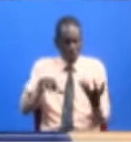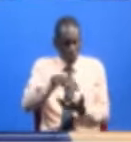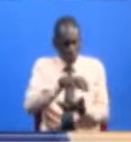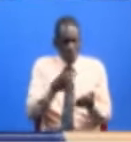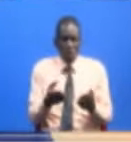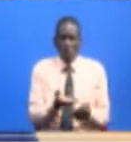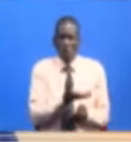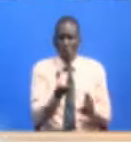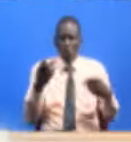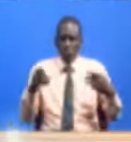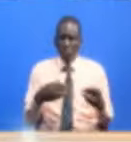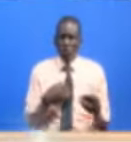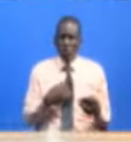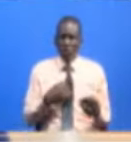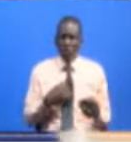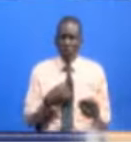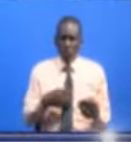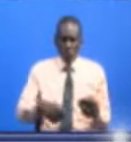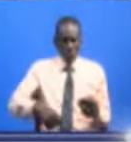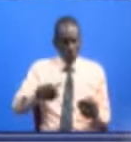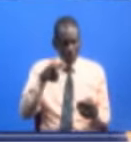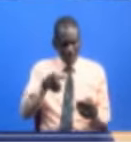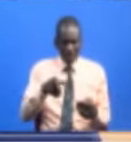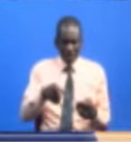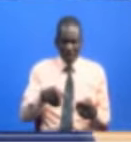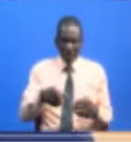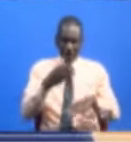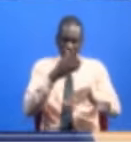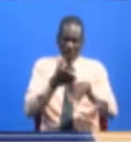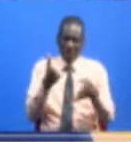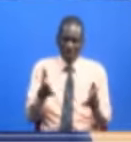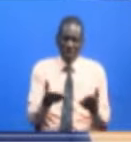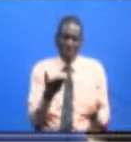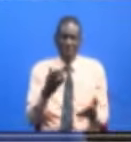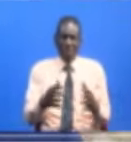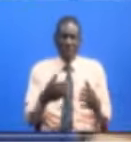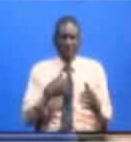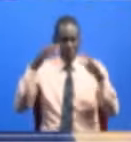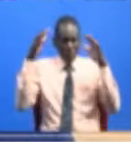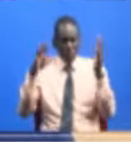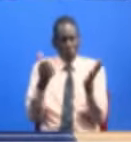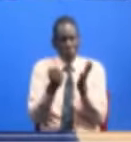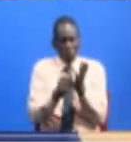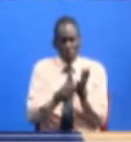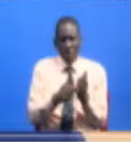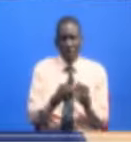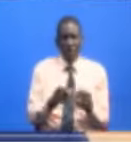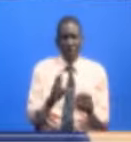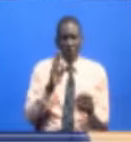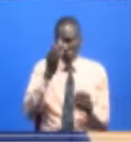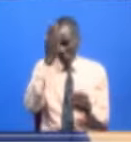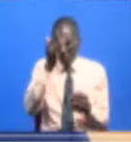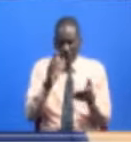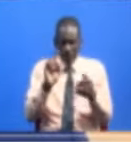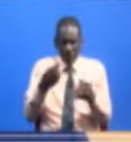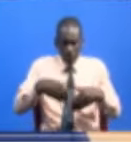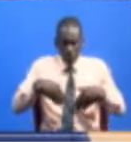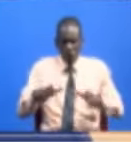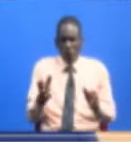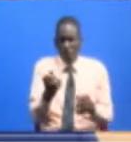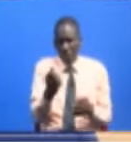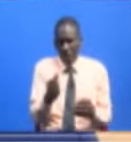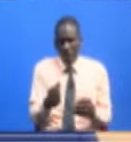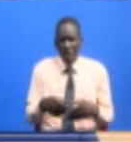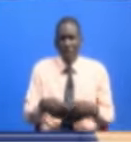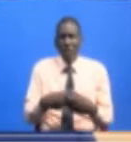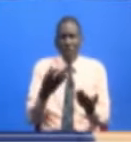ambao wamechukua, huenda wana shida kubwa sana kwa sababu amepoteza pesa, wamepeana fedha,